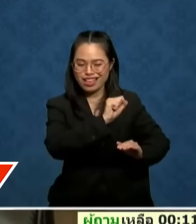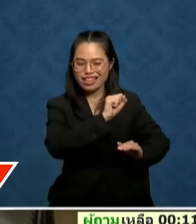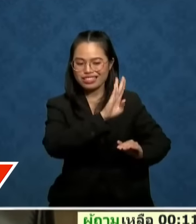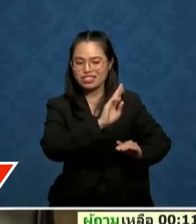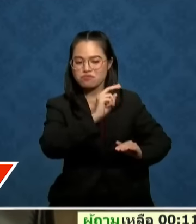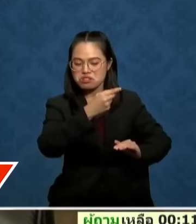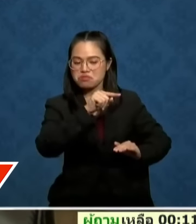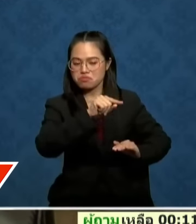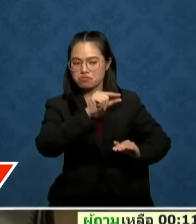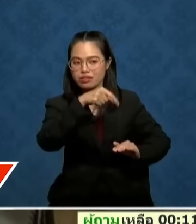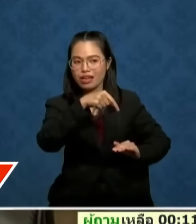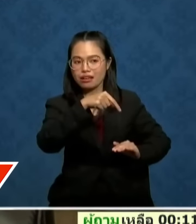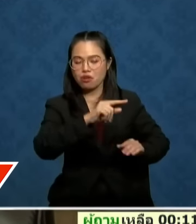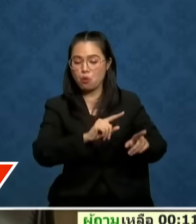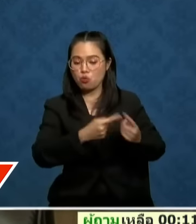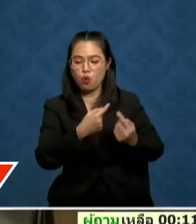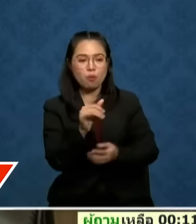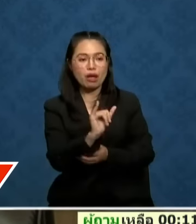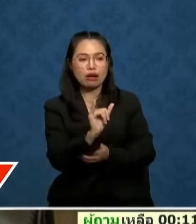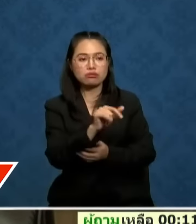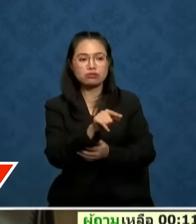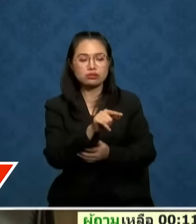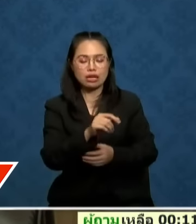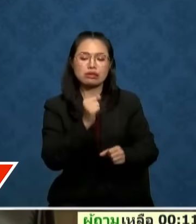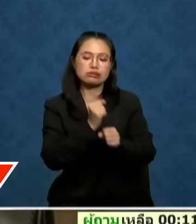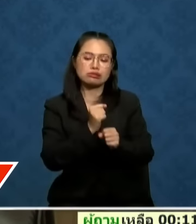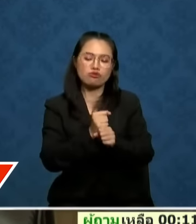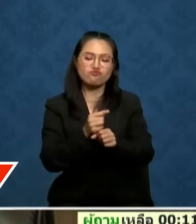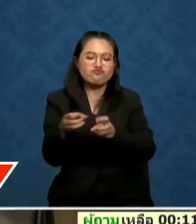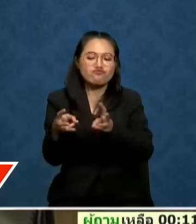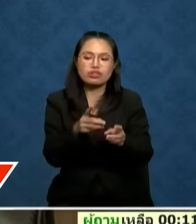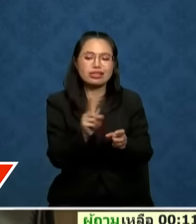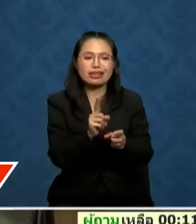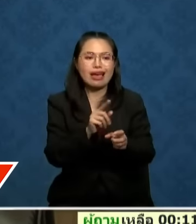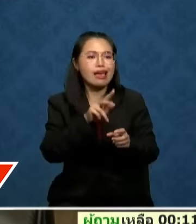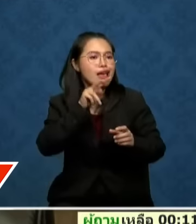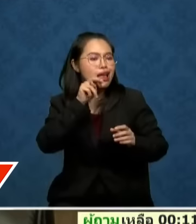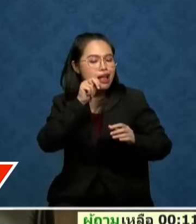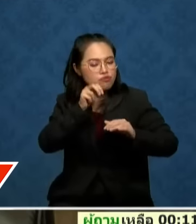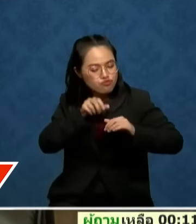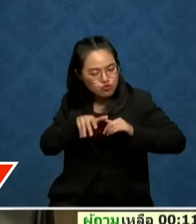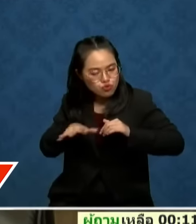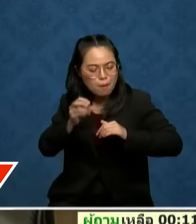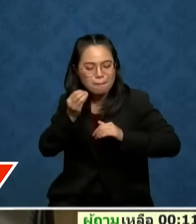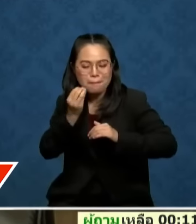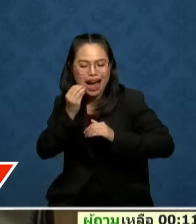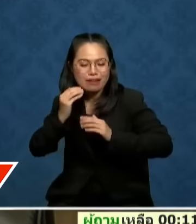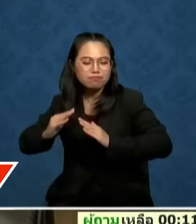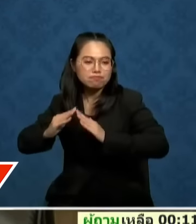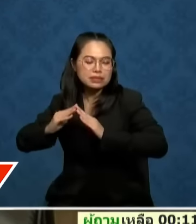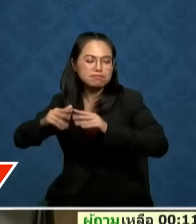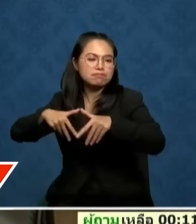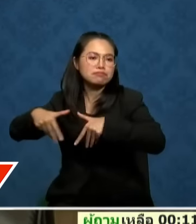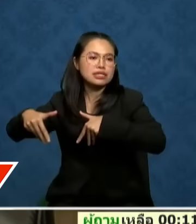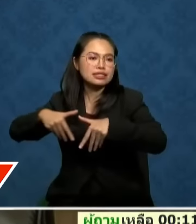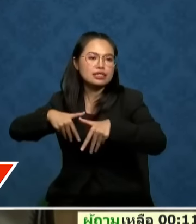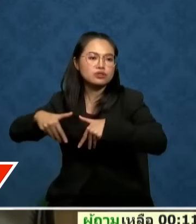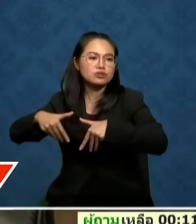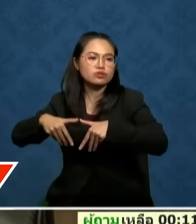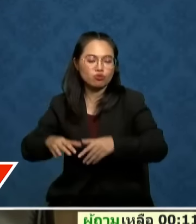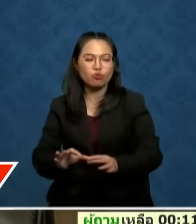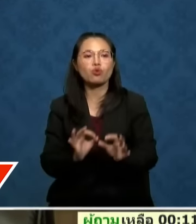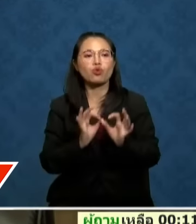และท่านก็ยังไม่ได้ตอบครับว่าจะทำอย่างไรเพื่อไม่ให้น้ำที่ล้นออกมาเข้าไปไหลท่วมบ้านพี่น้องประชาชนโอเคครับก็อย่าง